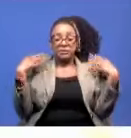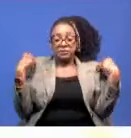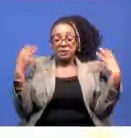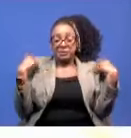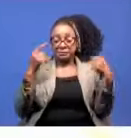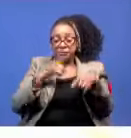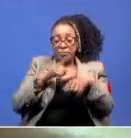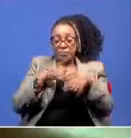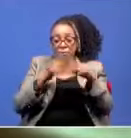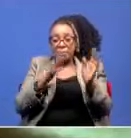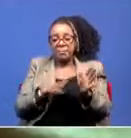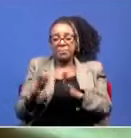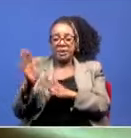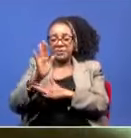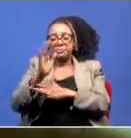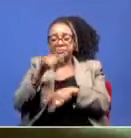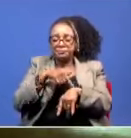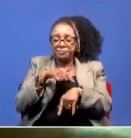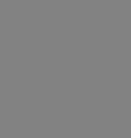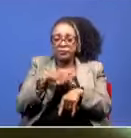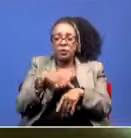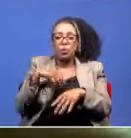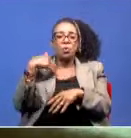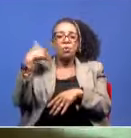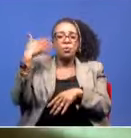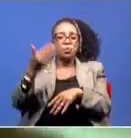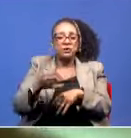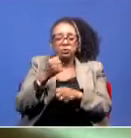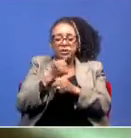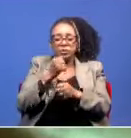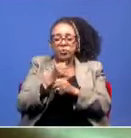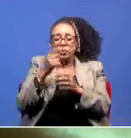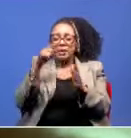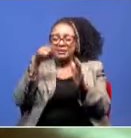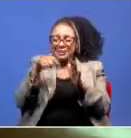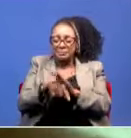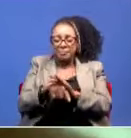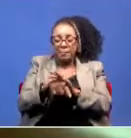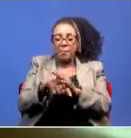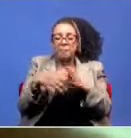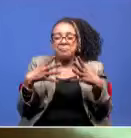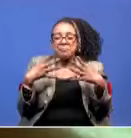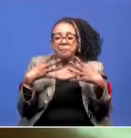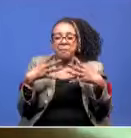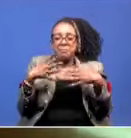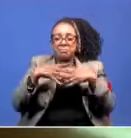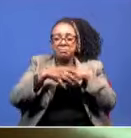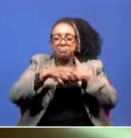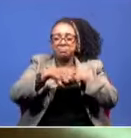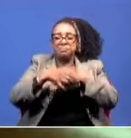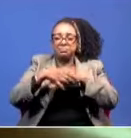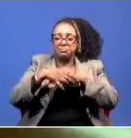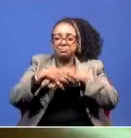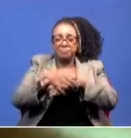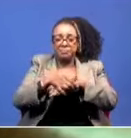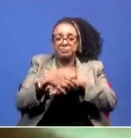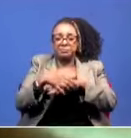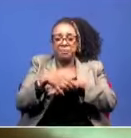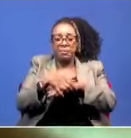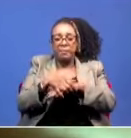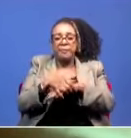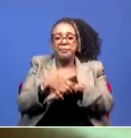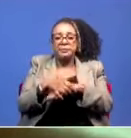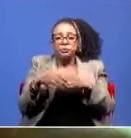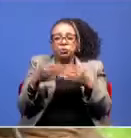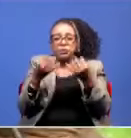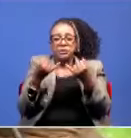we are preparing them, this is the time ndio tunafanyanga ile deep muscle release. So unapata tunaingia kwa muscles mpaka kule